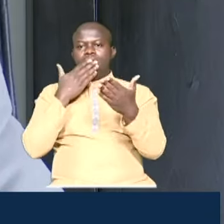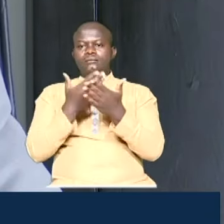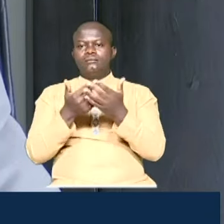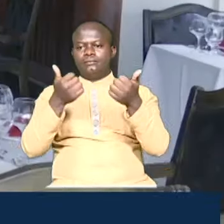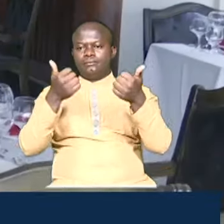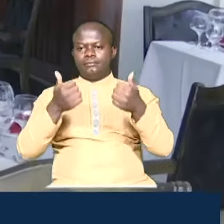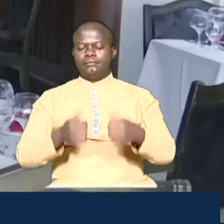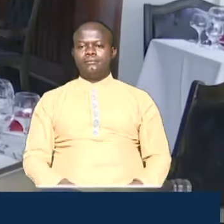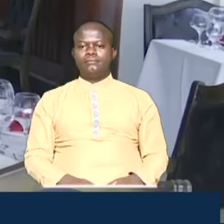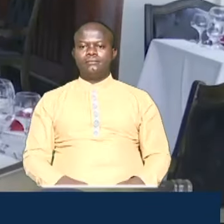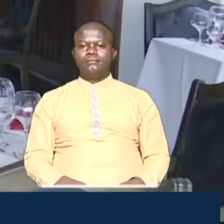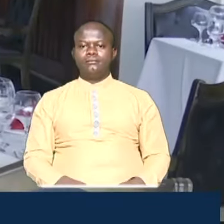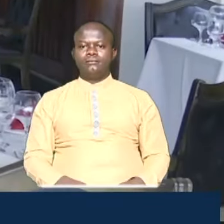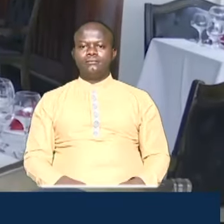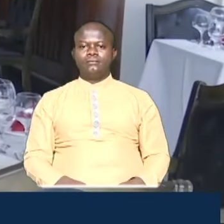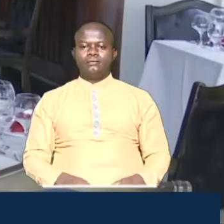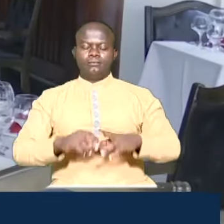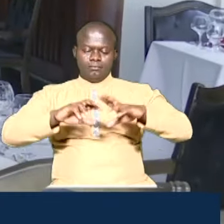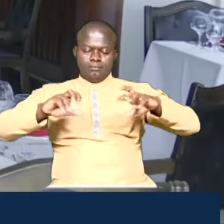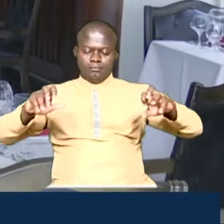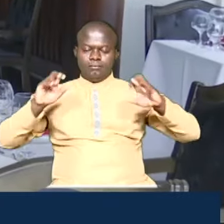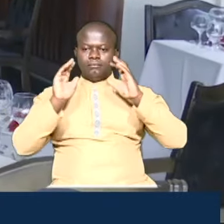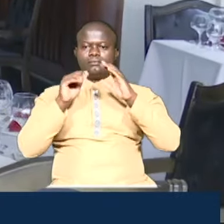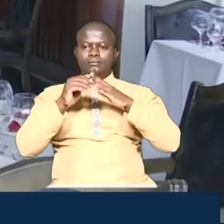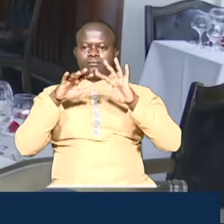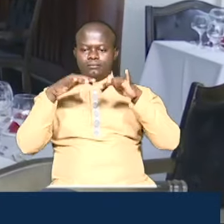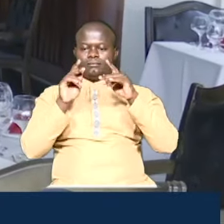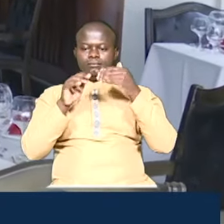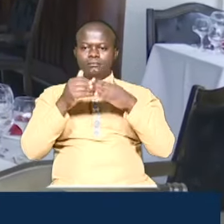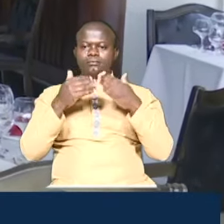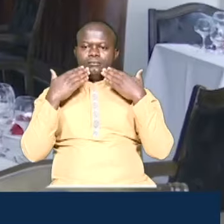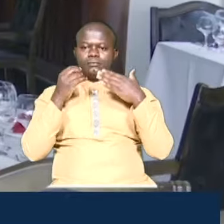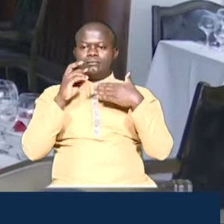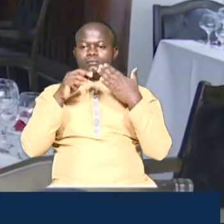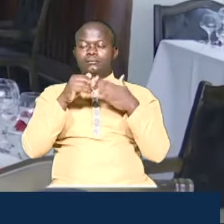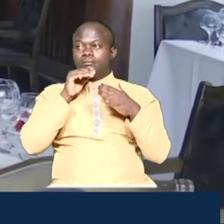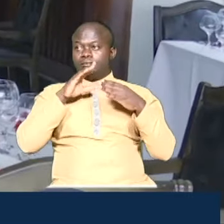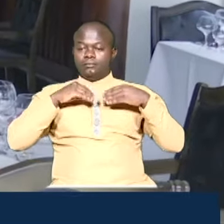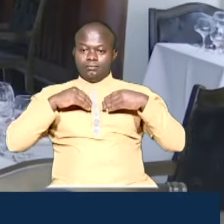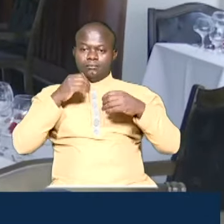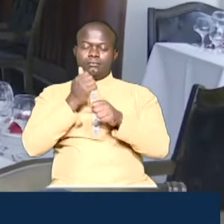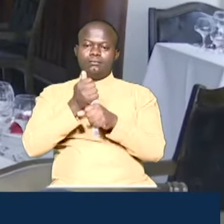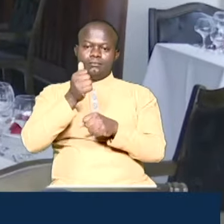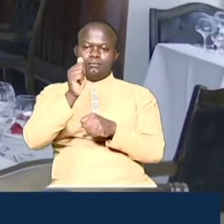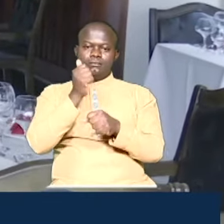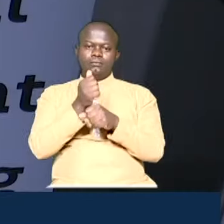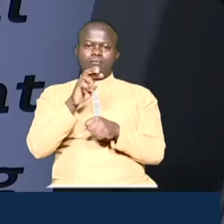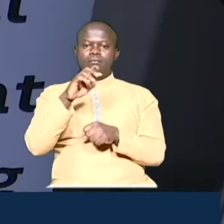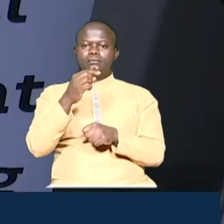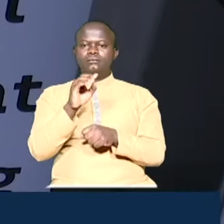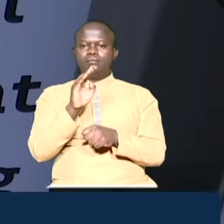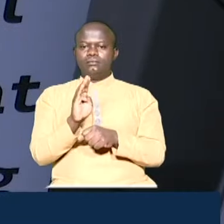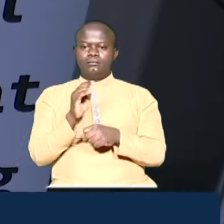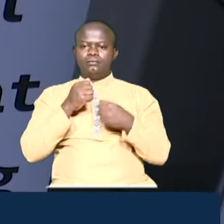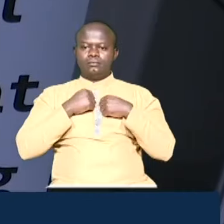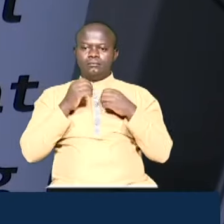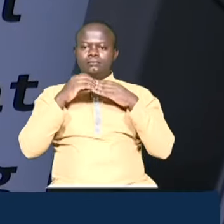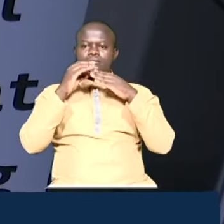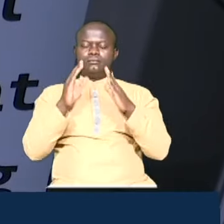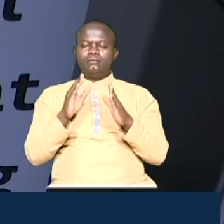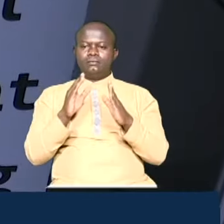yaruhukiramo. Ubushakashatsi ku gipimo cy'uko abaturage bashima cyangwa bagaya ibibakorerwa igikorwa na RGB Rwanda Governance